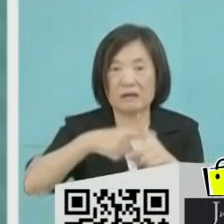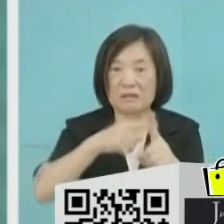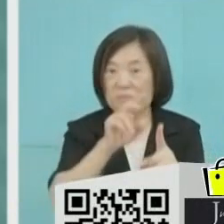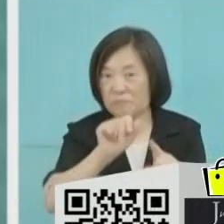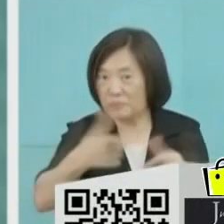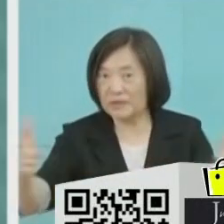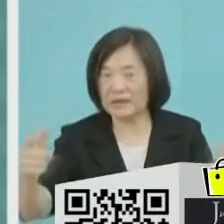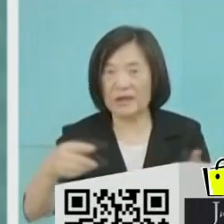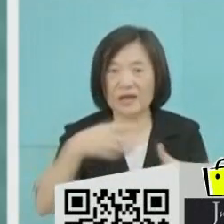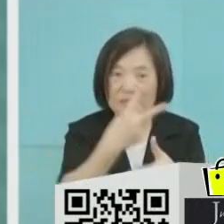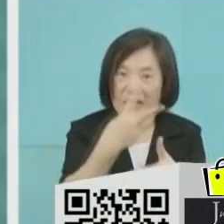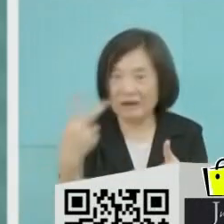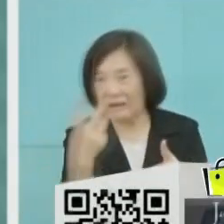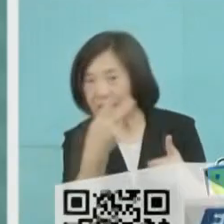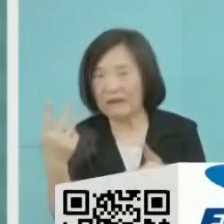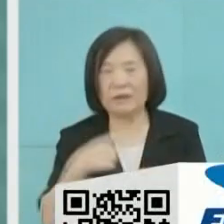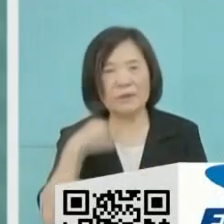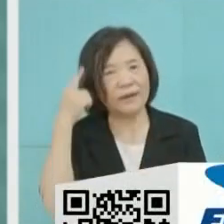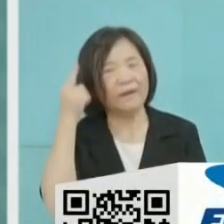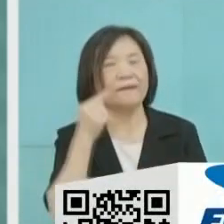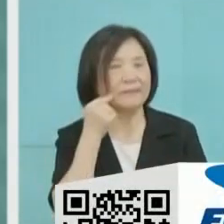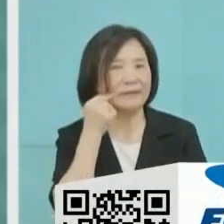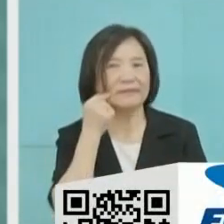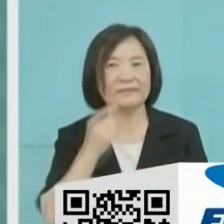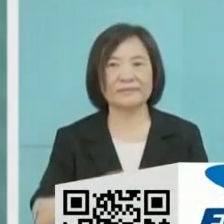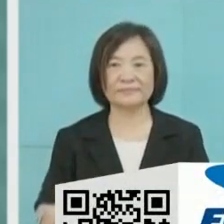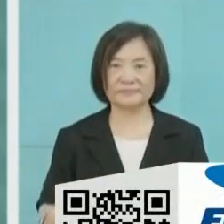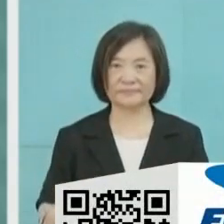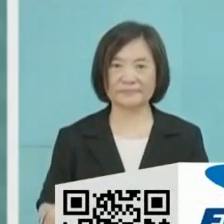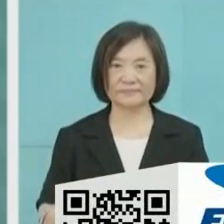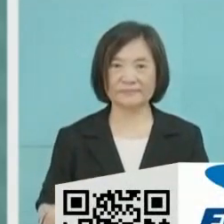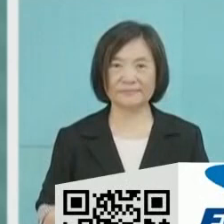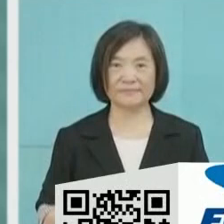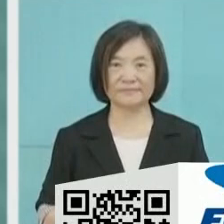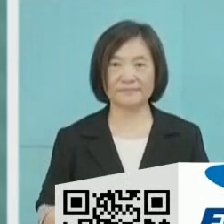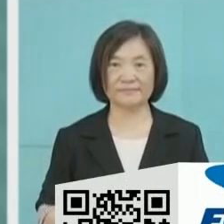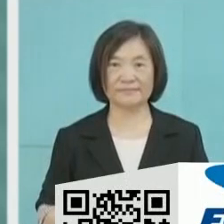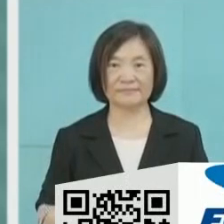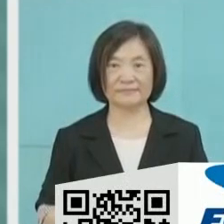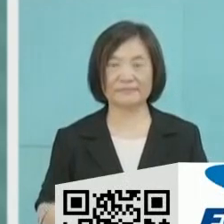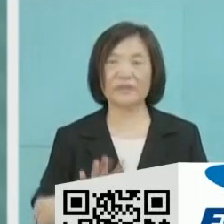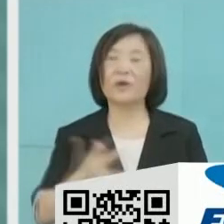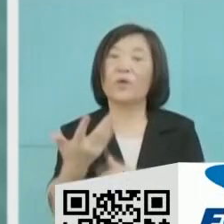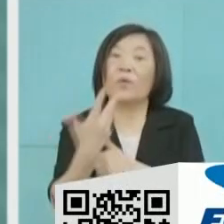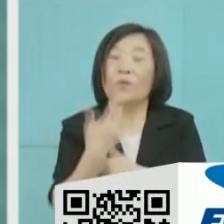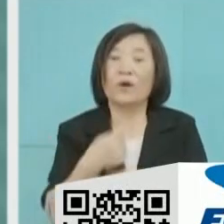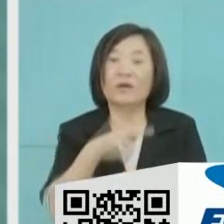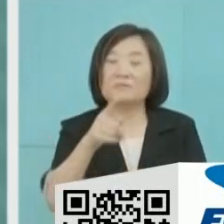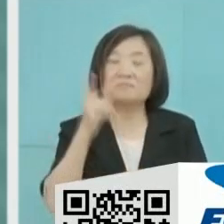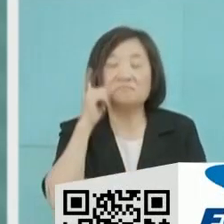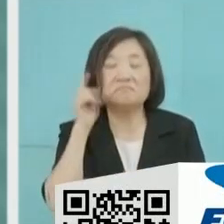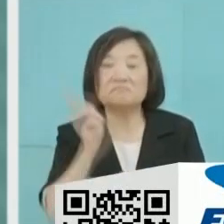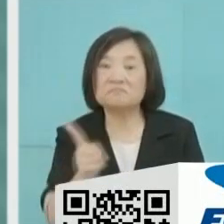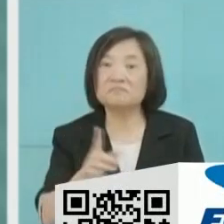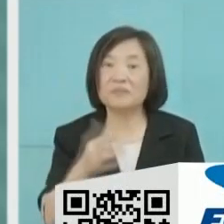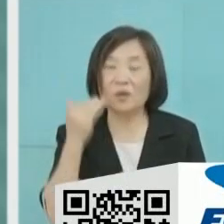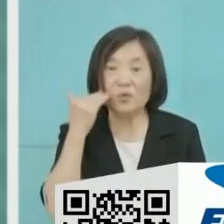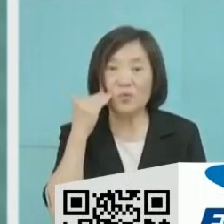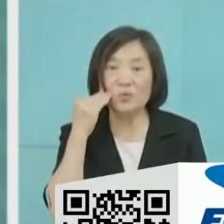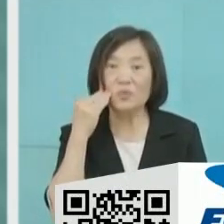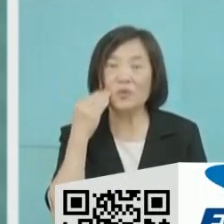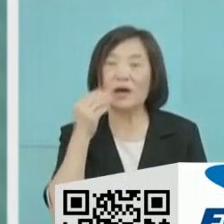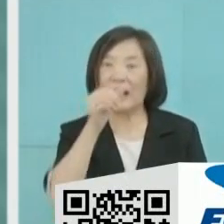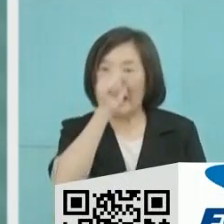哦，我认为不太容易的哈、哦。那当然，你问我说你在心里面有没有想到说，如果